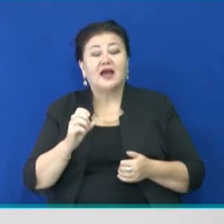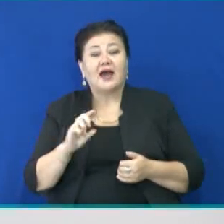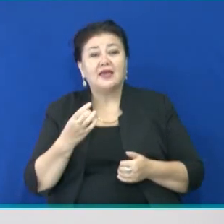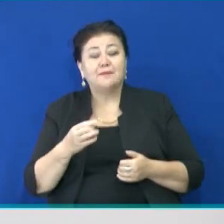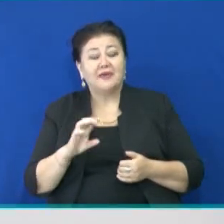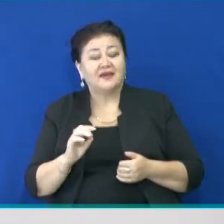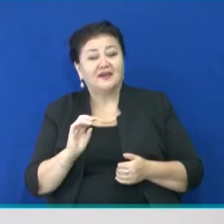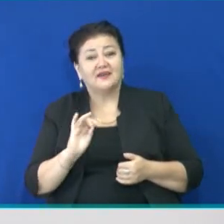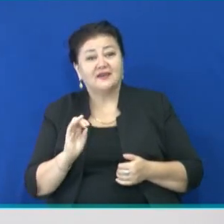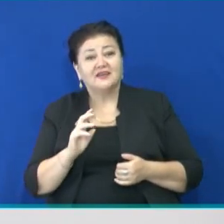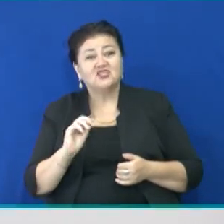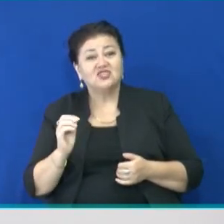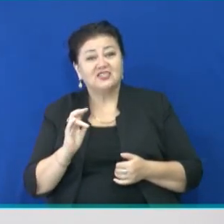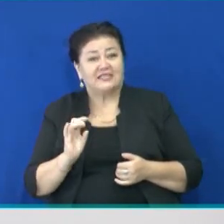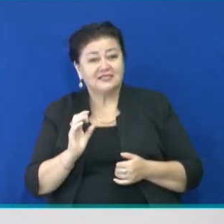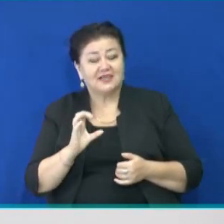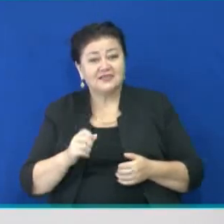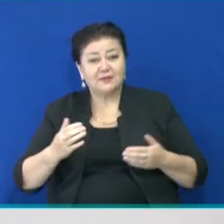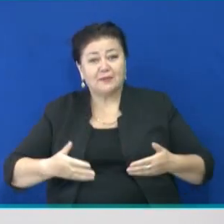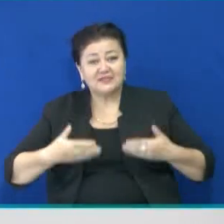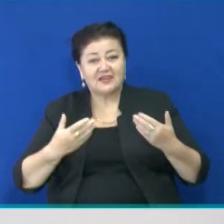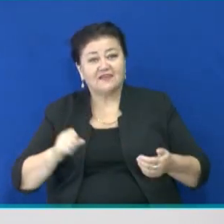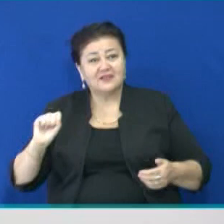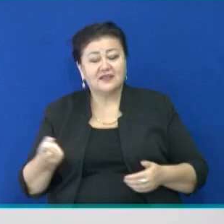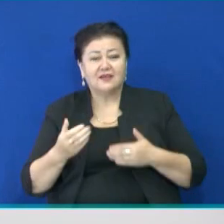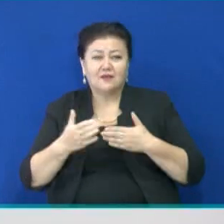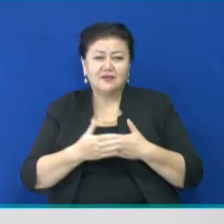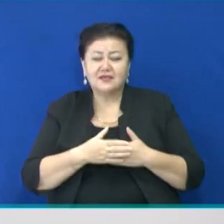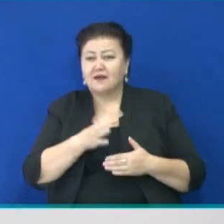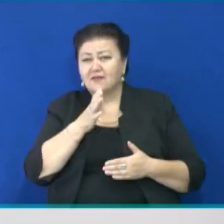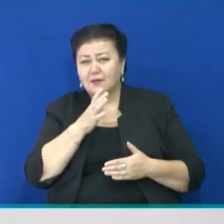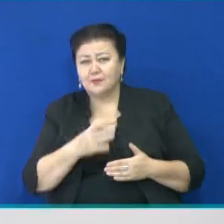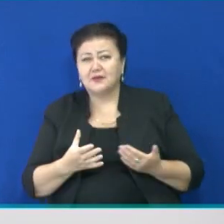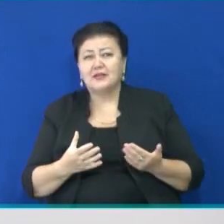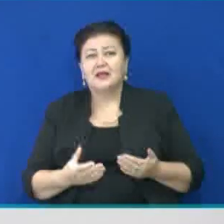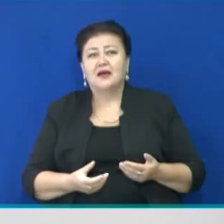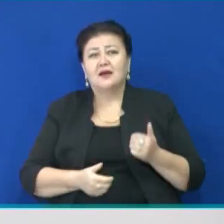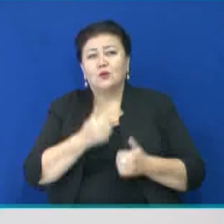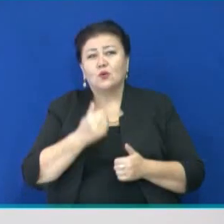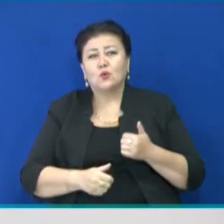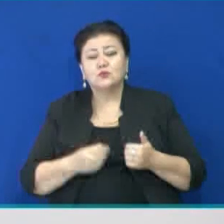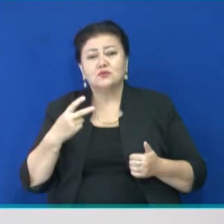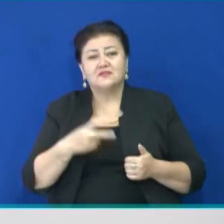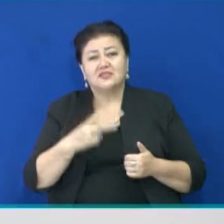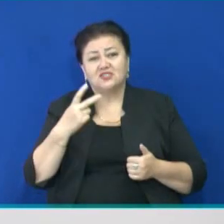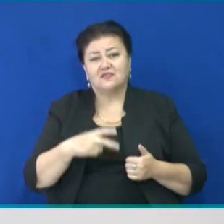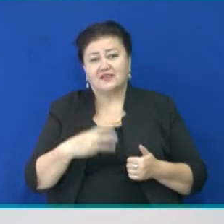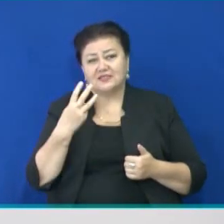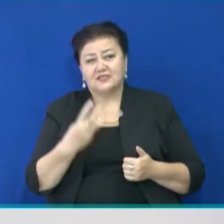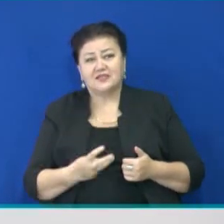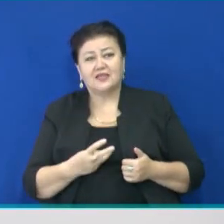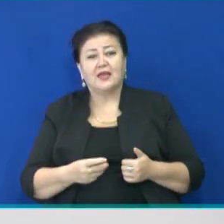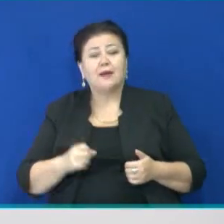Айбек Жеңісқазинді жеңісімен құттықтады. Жақында Ақсуатта финал өткен Асыл домбыра 2023-те Айбек Жеңісқазин